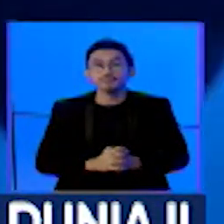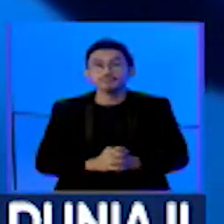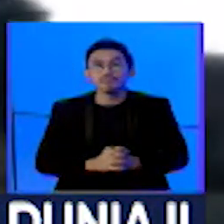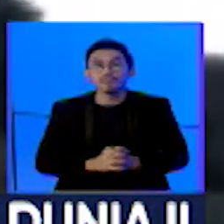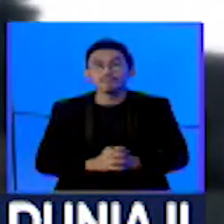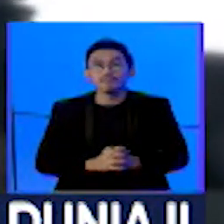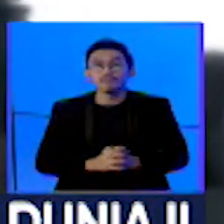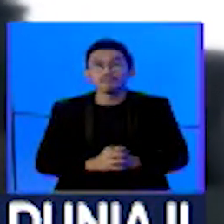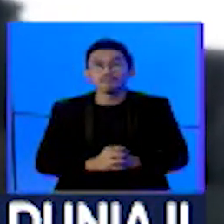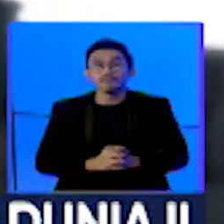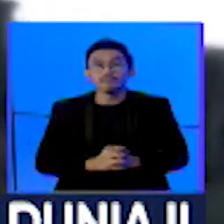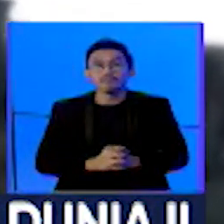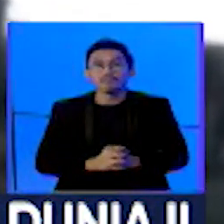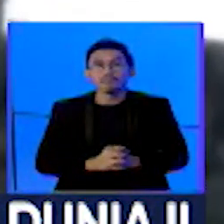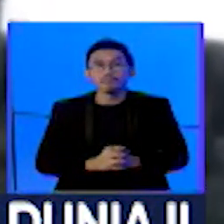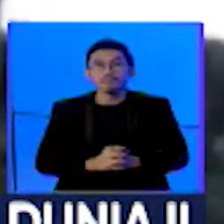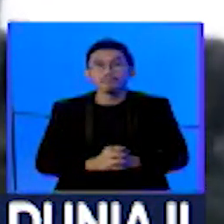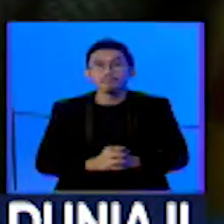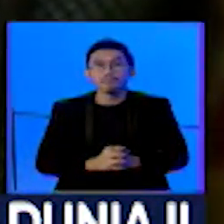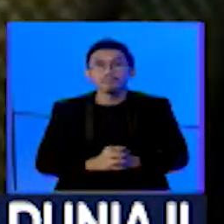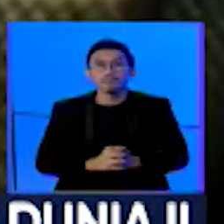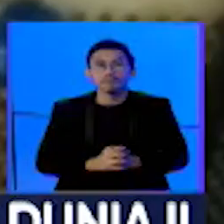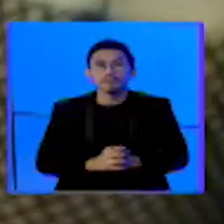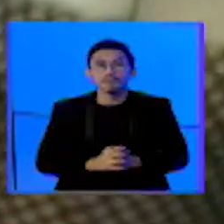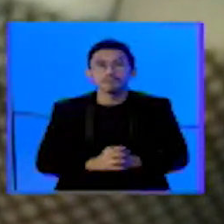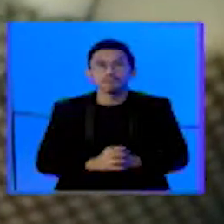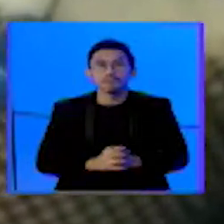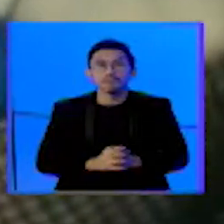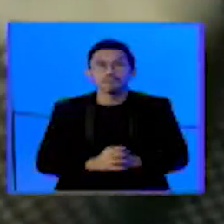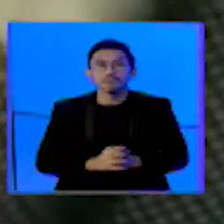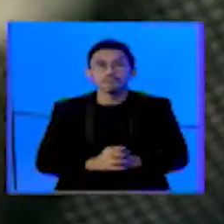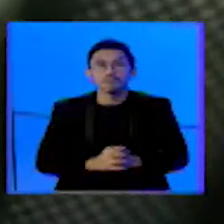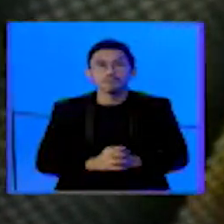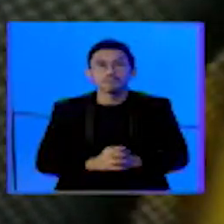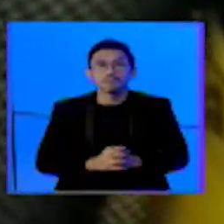Dari Jayapura, Papua, Edi Siswanto, iNews melaporkan.